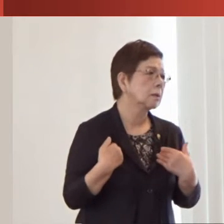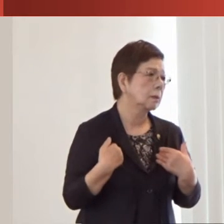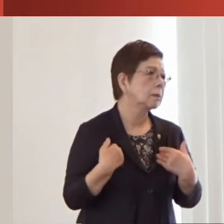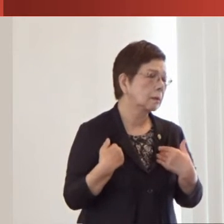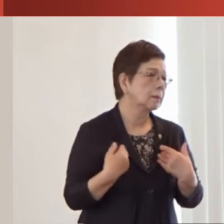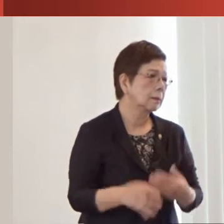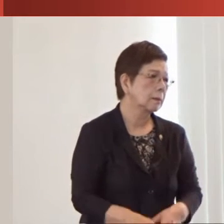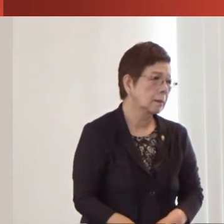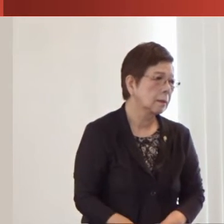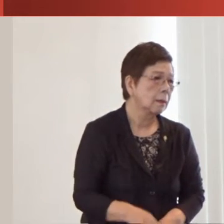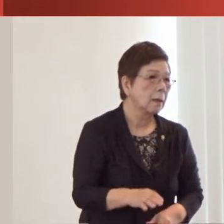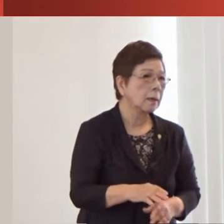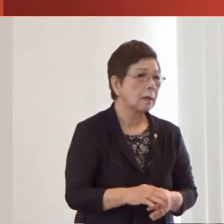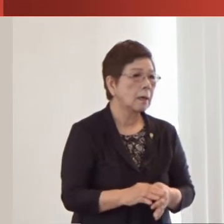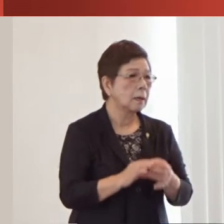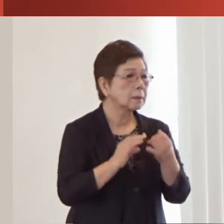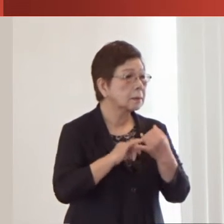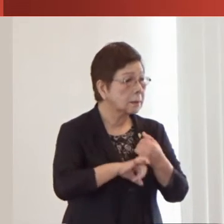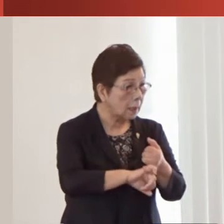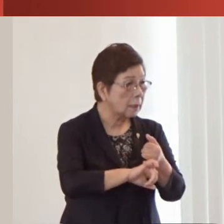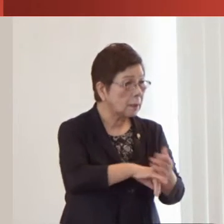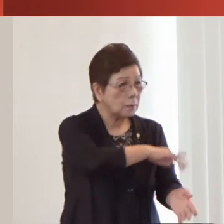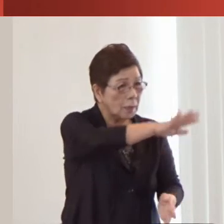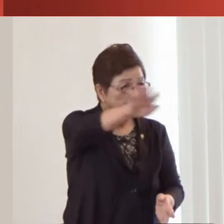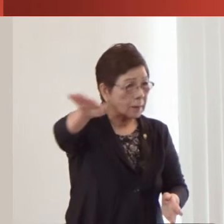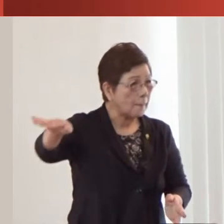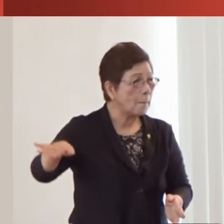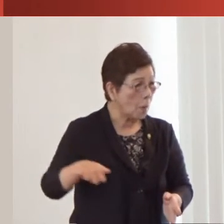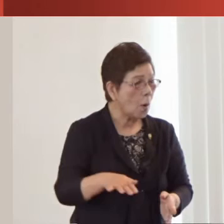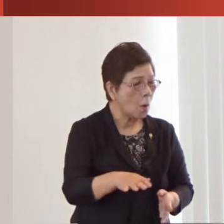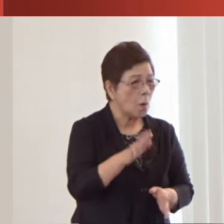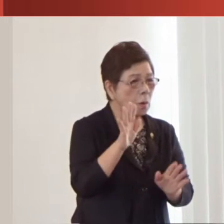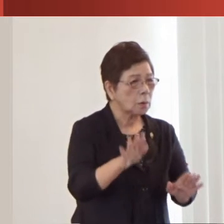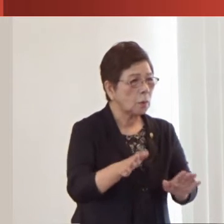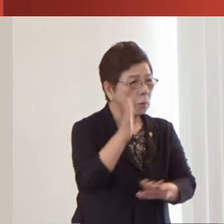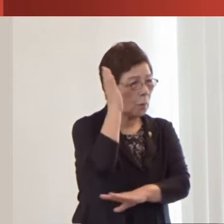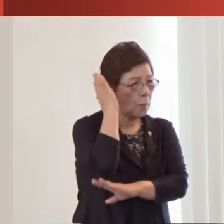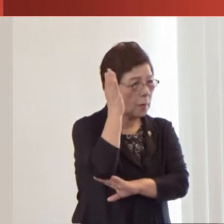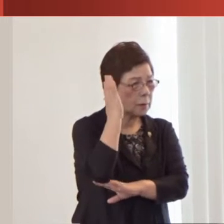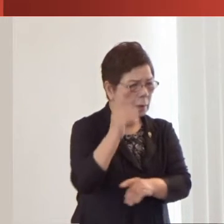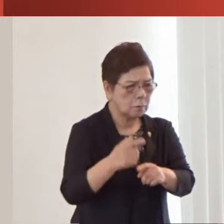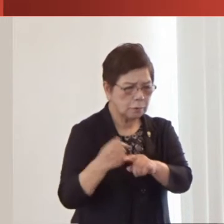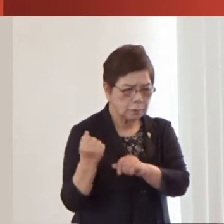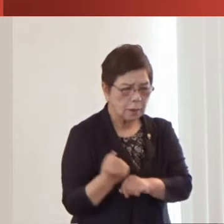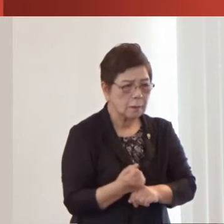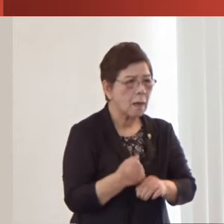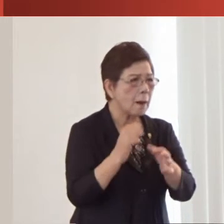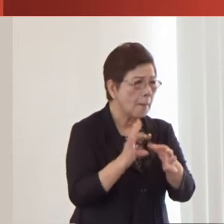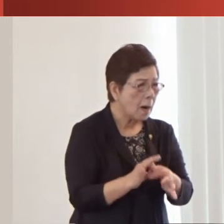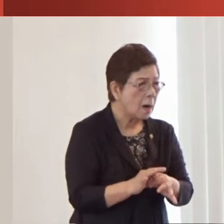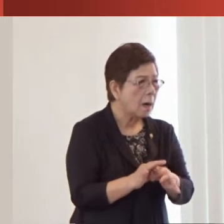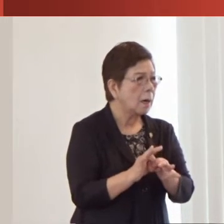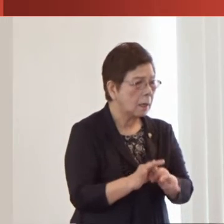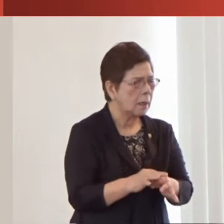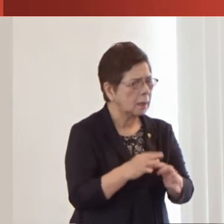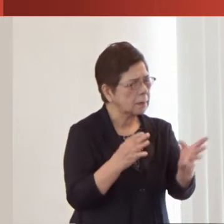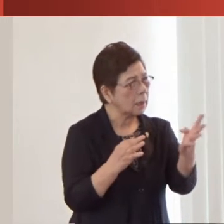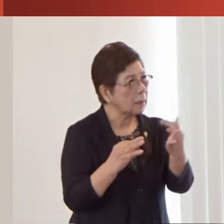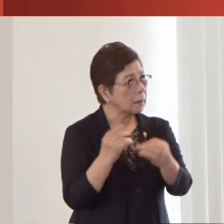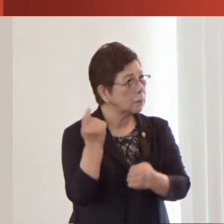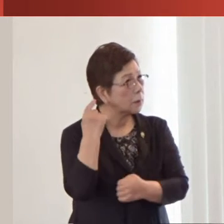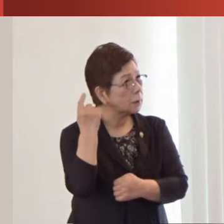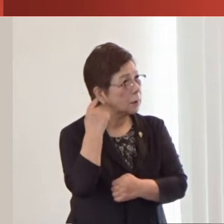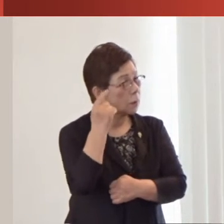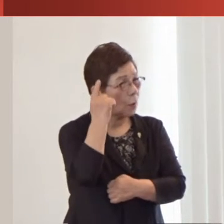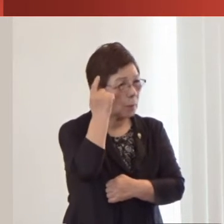ぜひ皆さんも、今日のお話は、クリスチャンの方であれば何度も身にされたことのあるお話だと思い